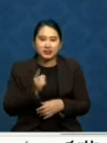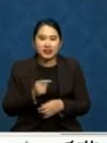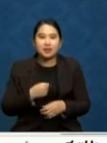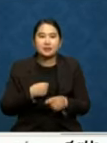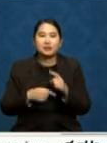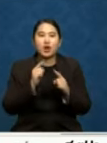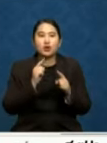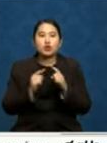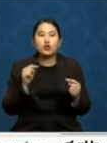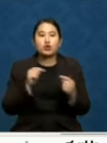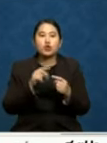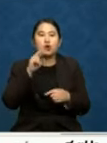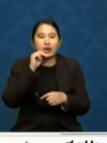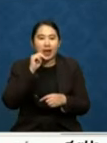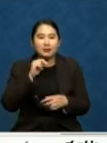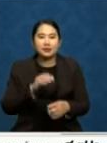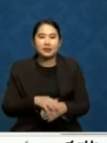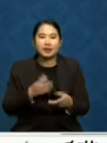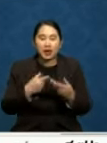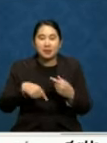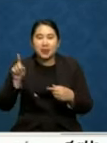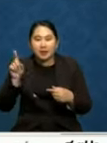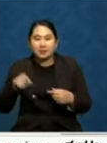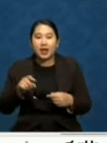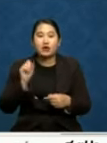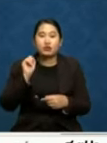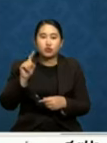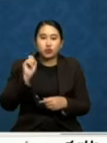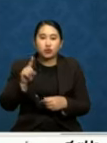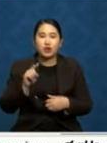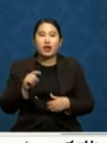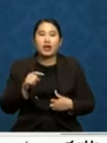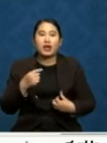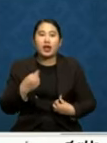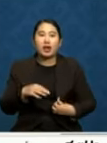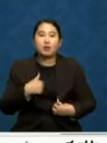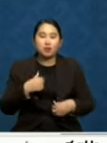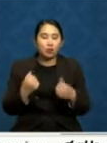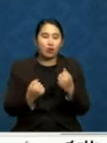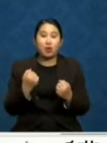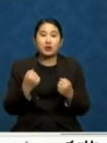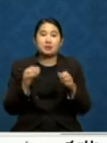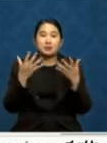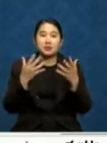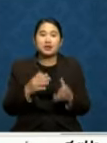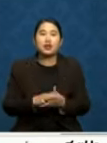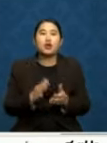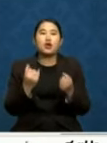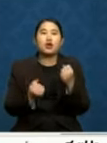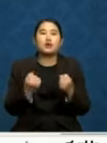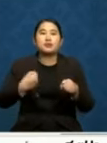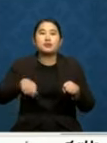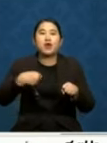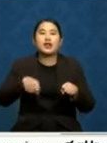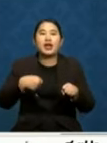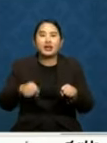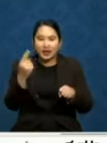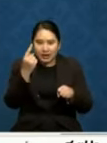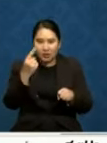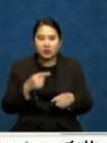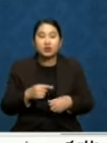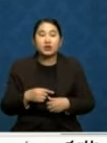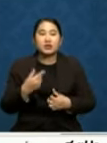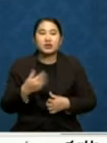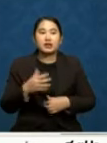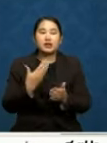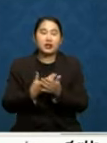คุยเรื่องน้ำกับชาวบ้านแต่ว่าจำเป็นจะต้องรีบกลับมาโดยด่วนนะครับแล้วผมก็ไม่มีรถอะไรแล้วนอกจากคันนั้นคันเดียวมอเตอร์ไซค์ที่เกิดอุบัติเหตุ